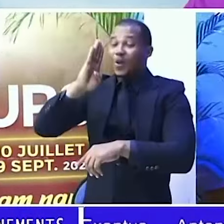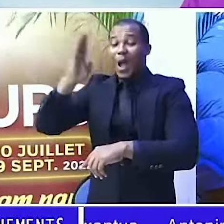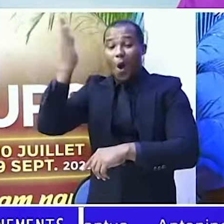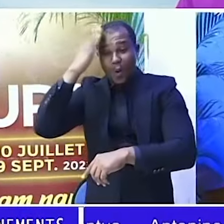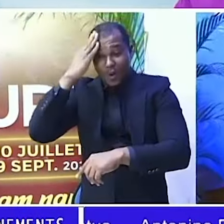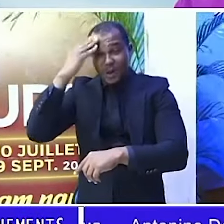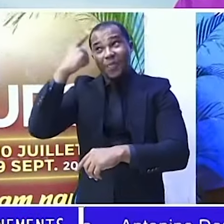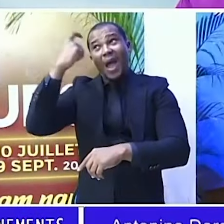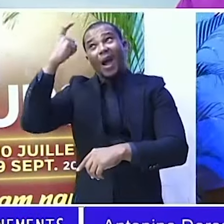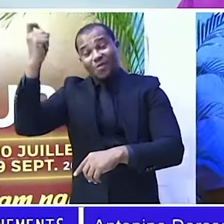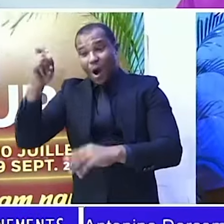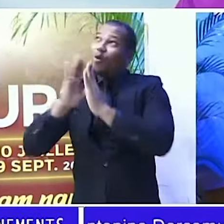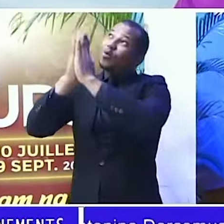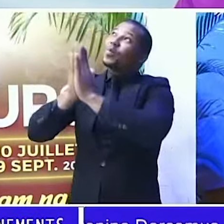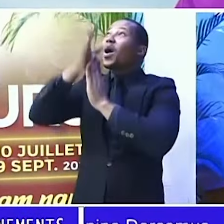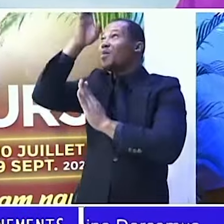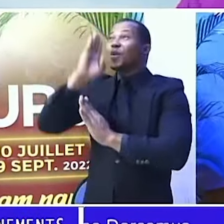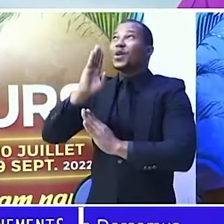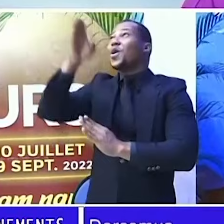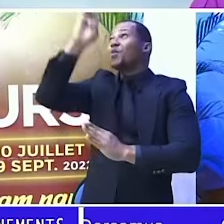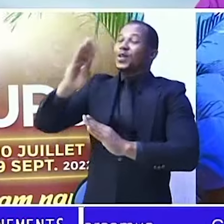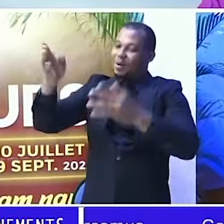il finit par réaliser quand